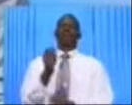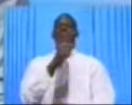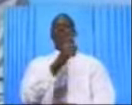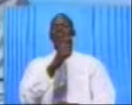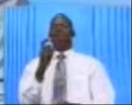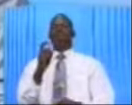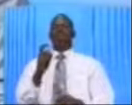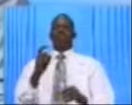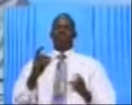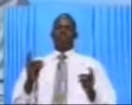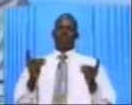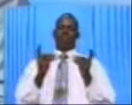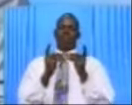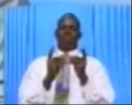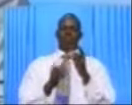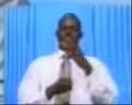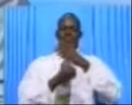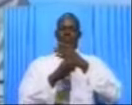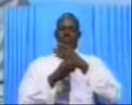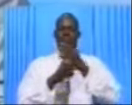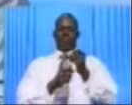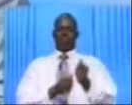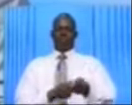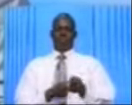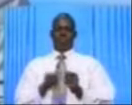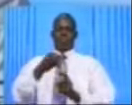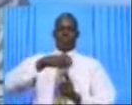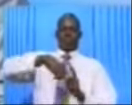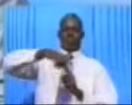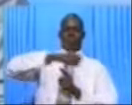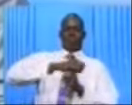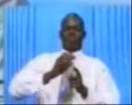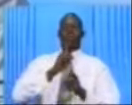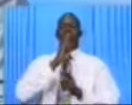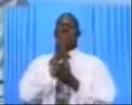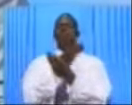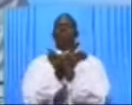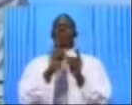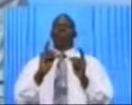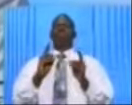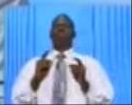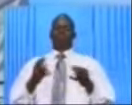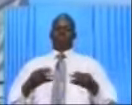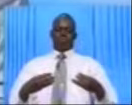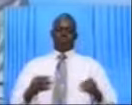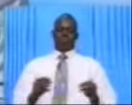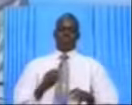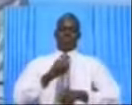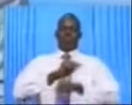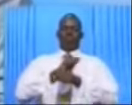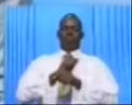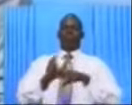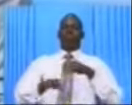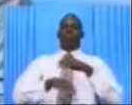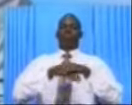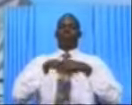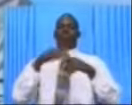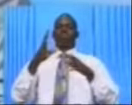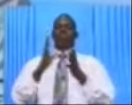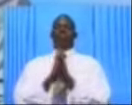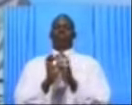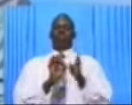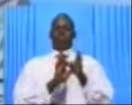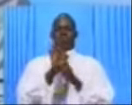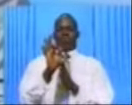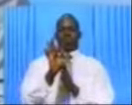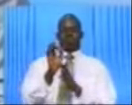de diplômés en économie agricole et de l'environnement sont disponibles sur le marché de l'emploi. Ils sortent de l'UFER en sciences